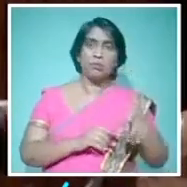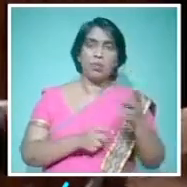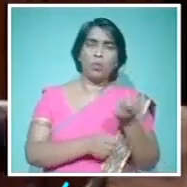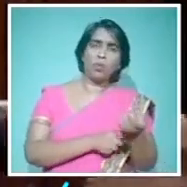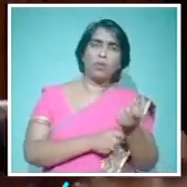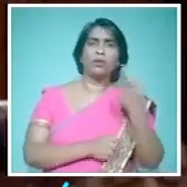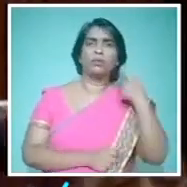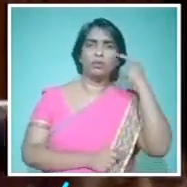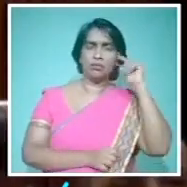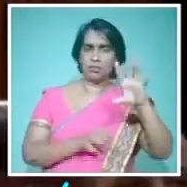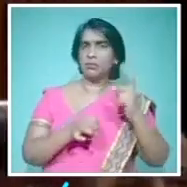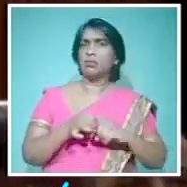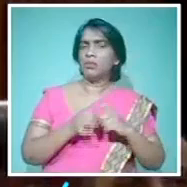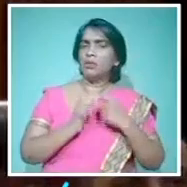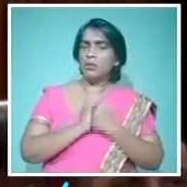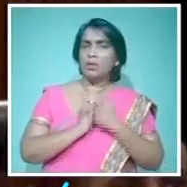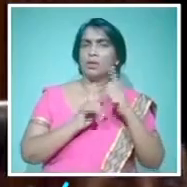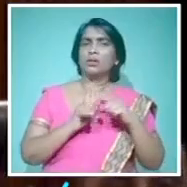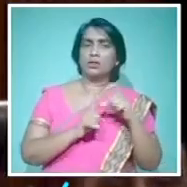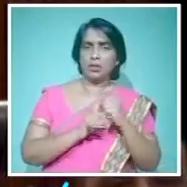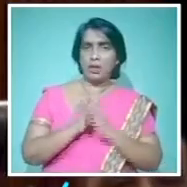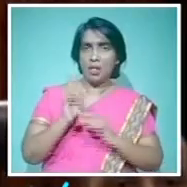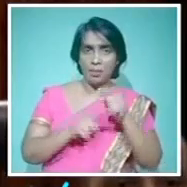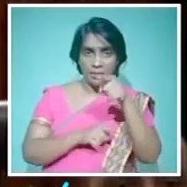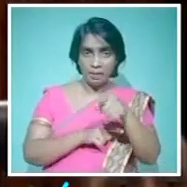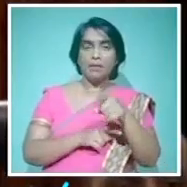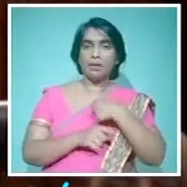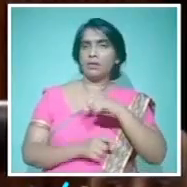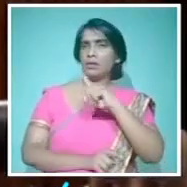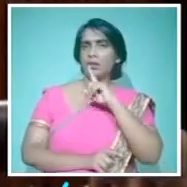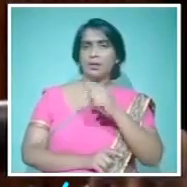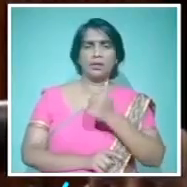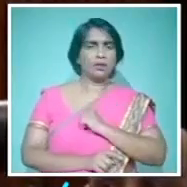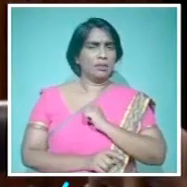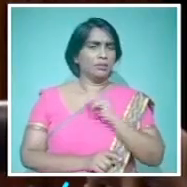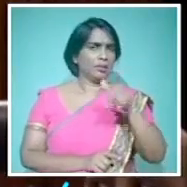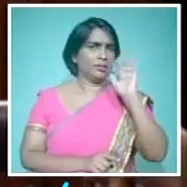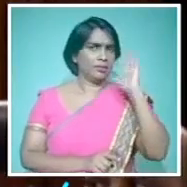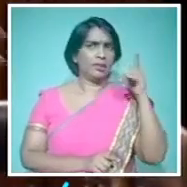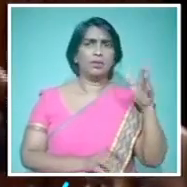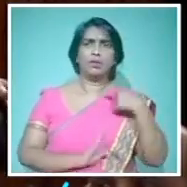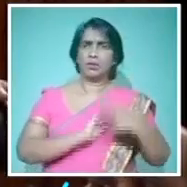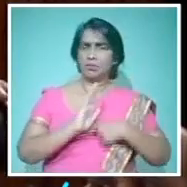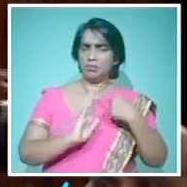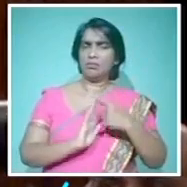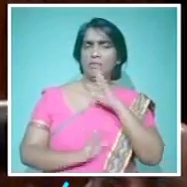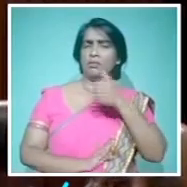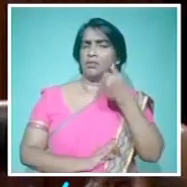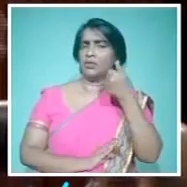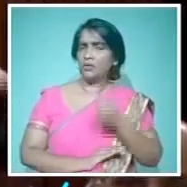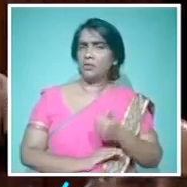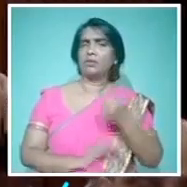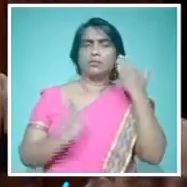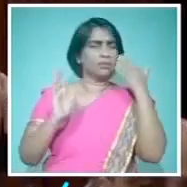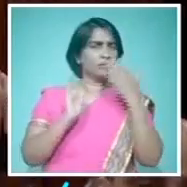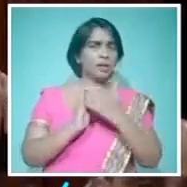දීම සම්බන්ධ ප්‍රශ්නය මම ගරු අධ්‍යාපන ඇමතිතුමා මෙතන ඉන්නවා නම් එතුමාගෙන් අහන්න කැමැති විශේෂයෙන්ම අපේ රටේ ඉතාම වැදගත්